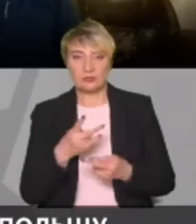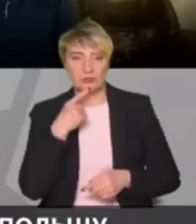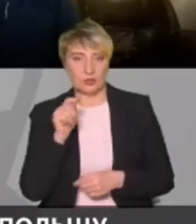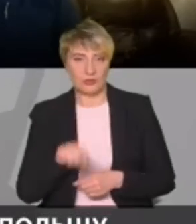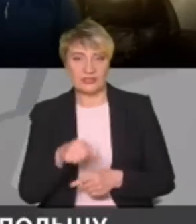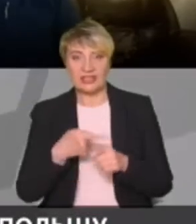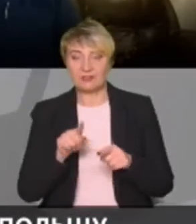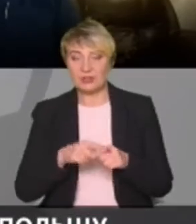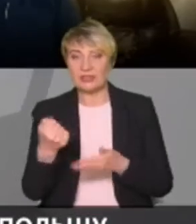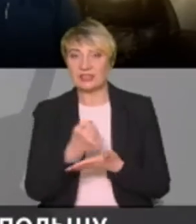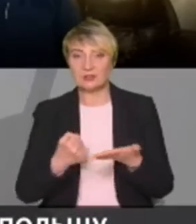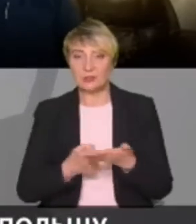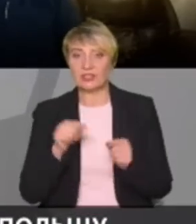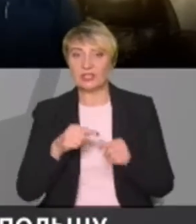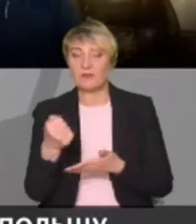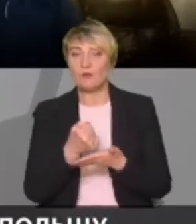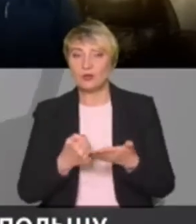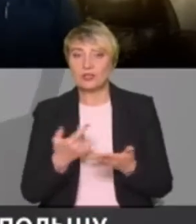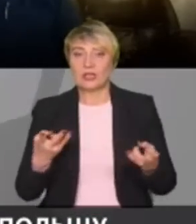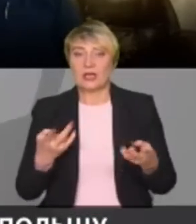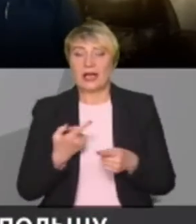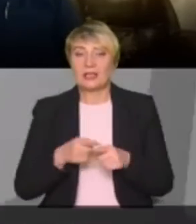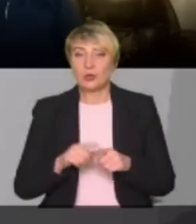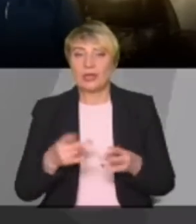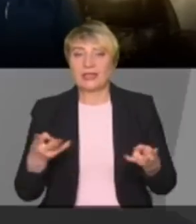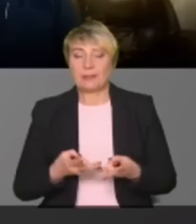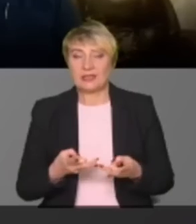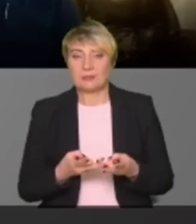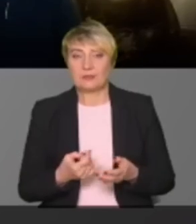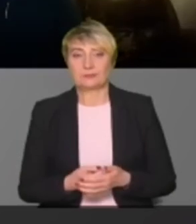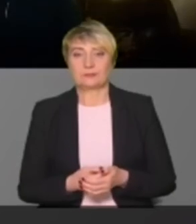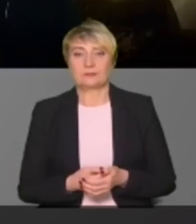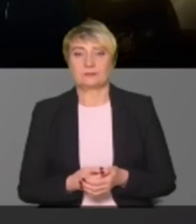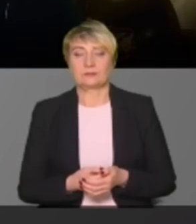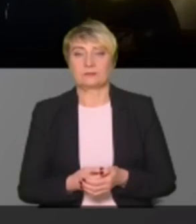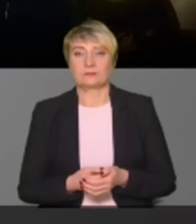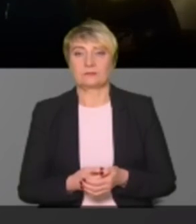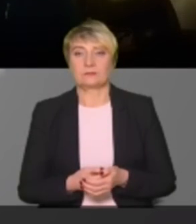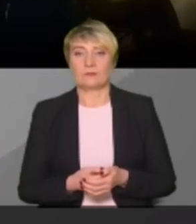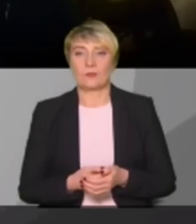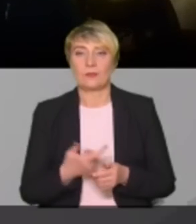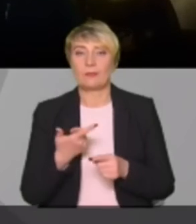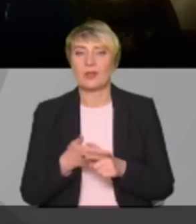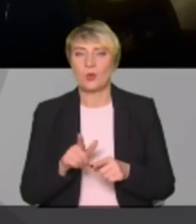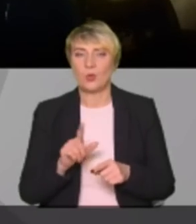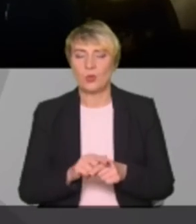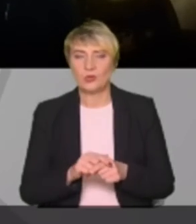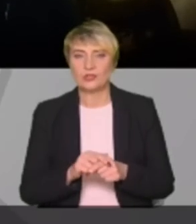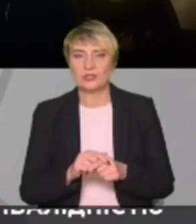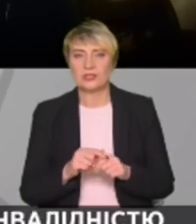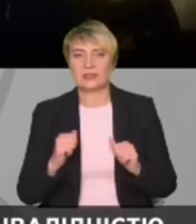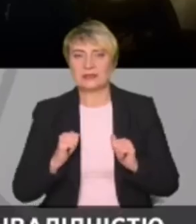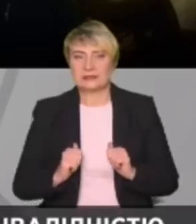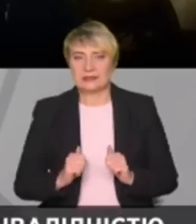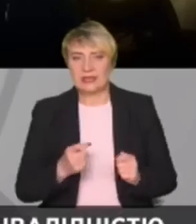тієї зброї, того вооружения, которое нам необходимо. А это все очень так медленно. И по поводу